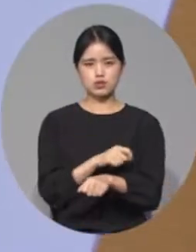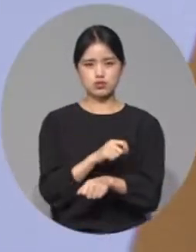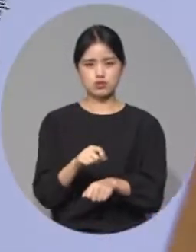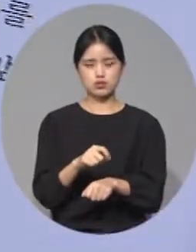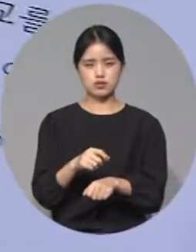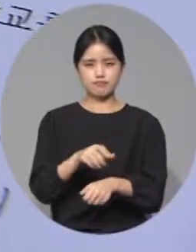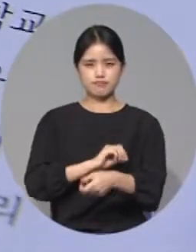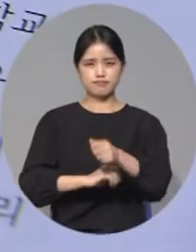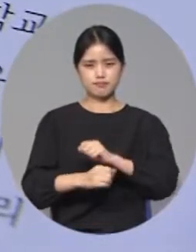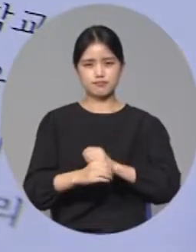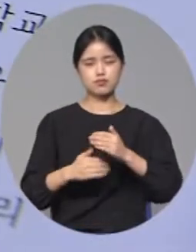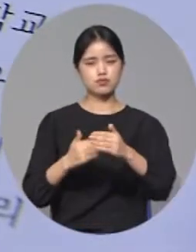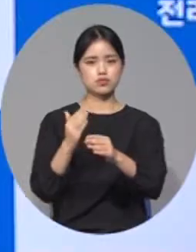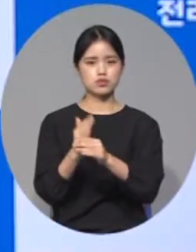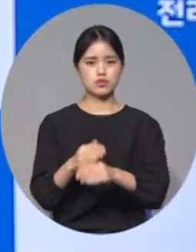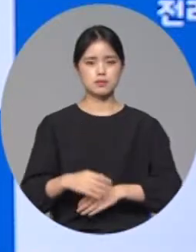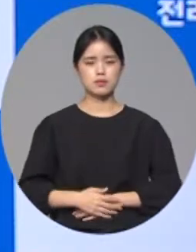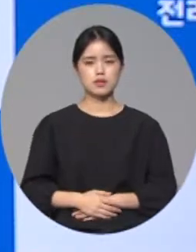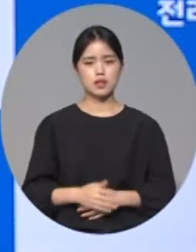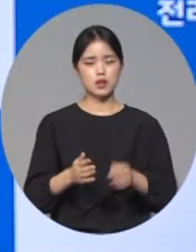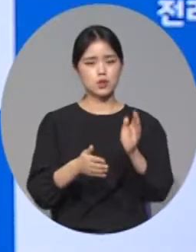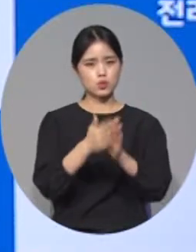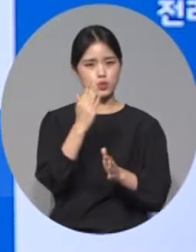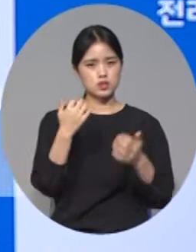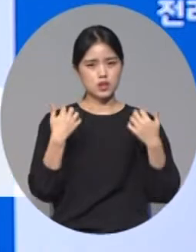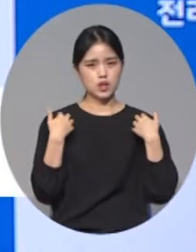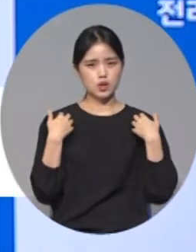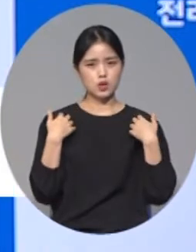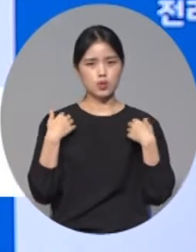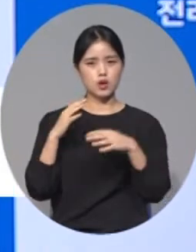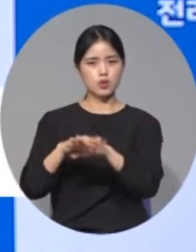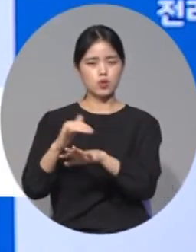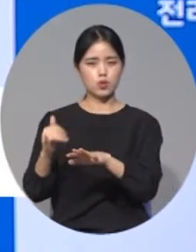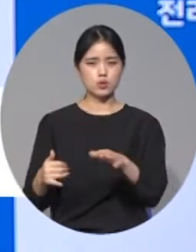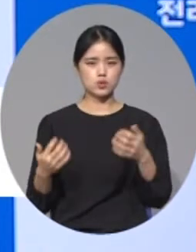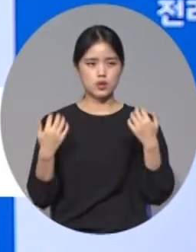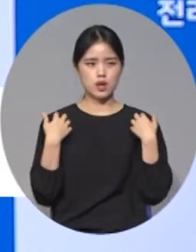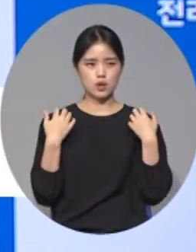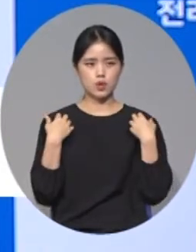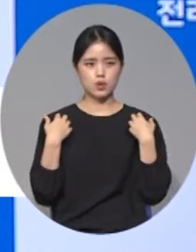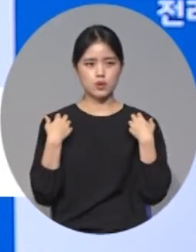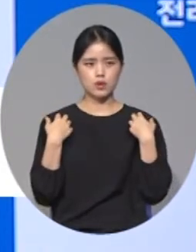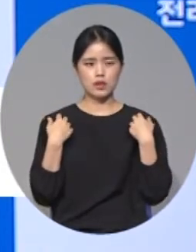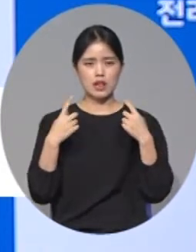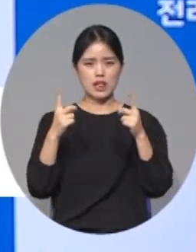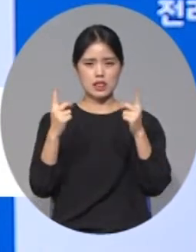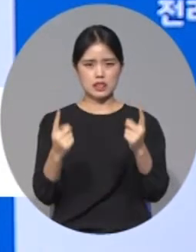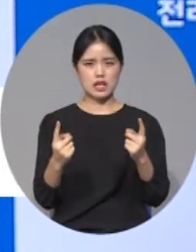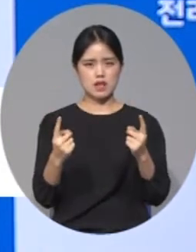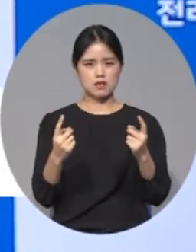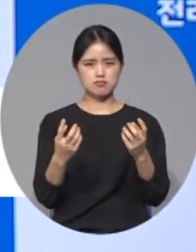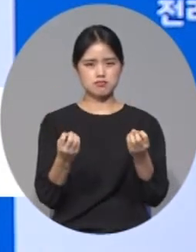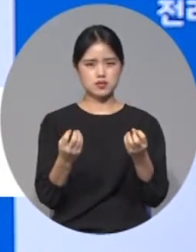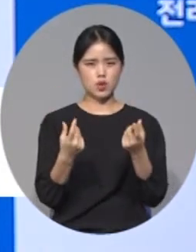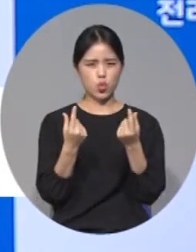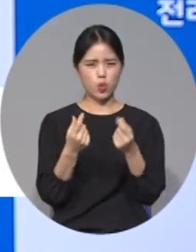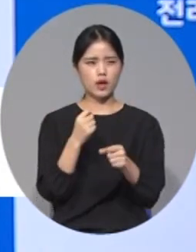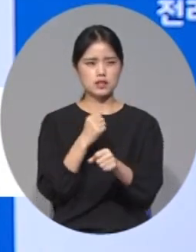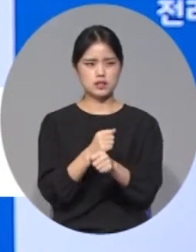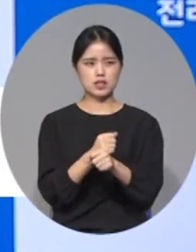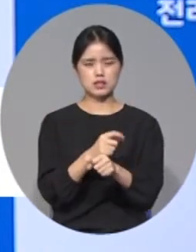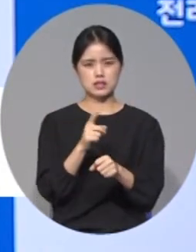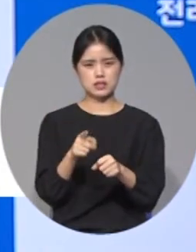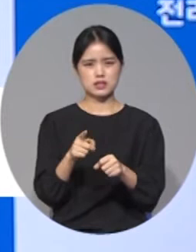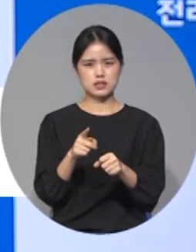있습니다. 도시학교와 농어촌학교를 1대1로 계산하는 경제